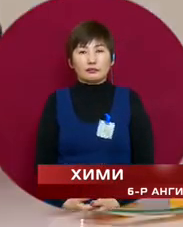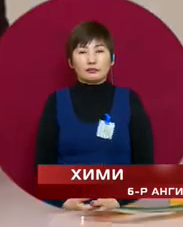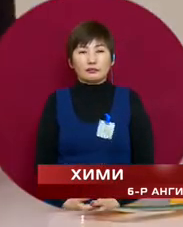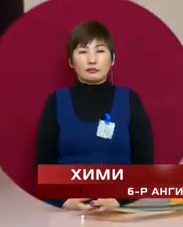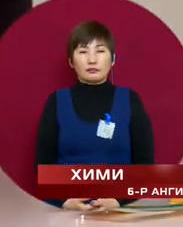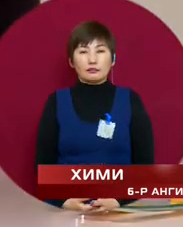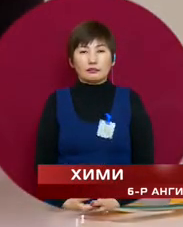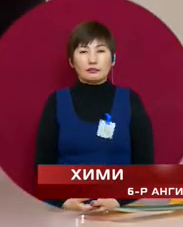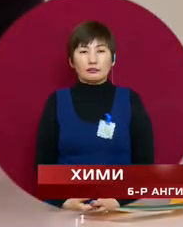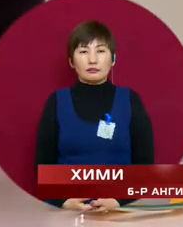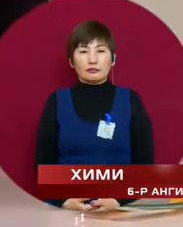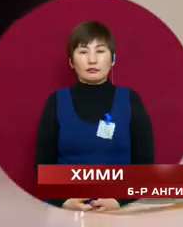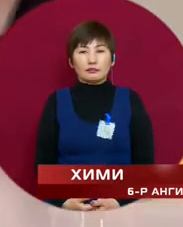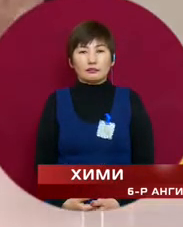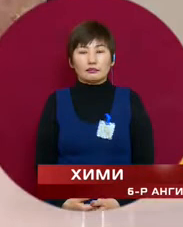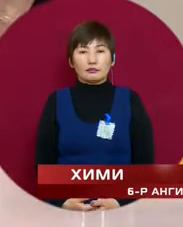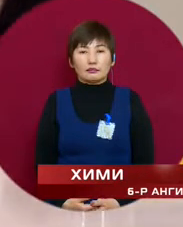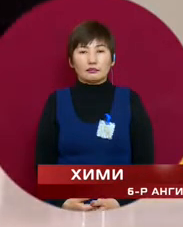халаагуураар халаана.